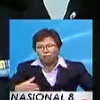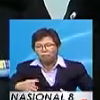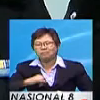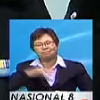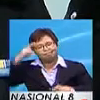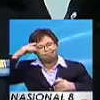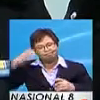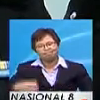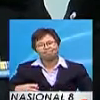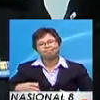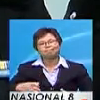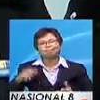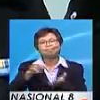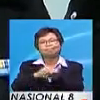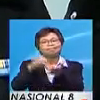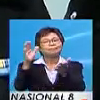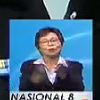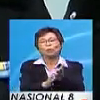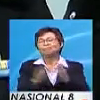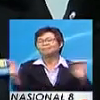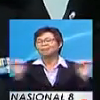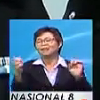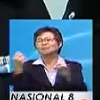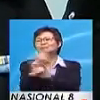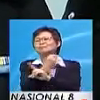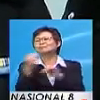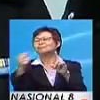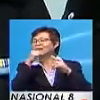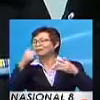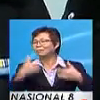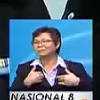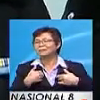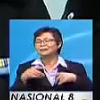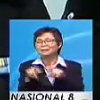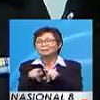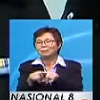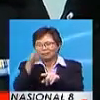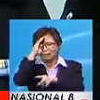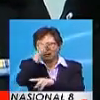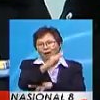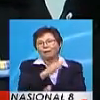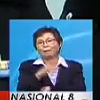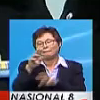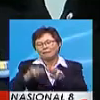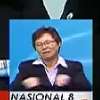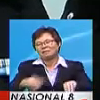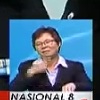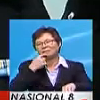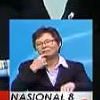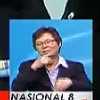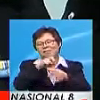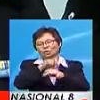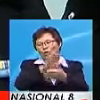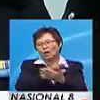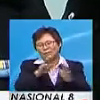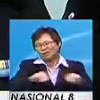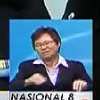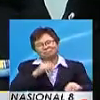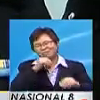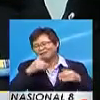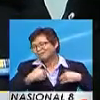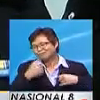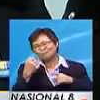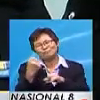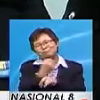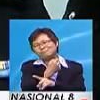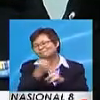bahawa tidak ada kejadian Buli sepertimana yang didakwa oleh pelajar berkenaan di sekolah tersebut